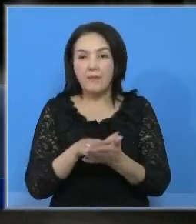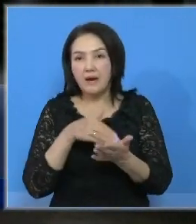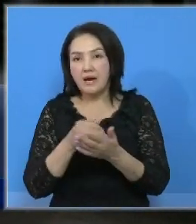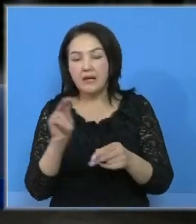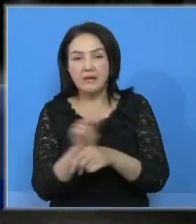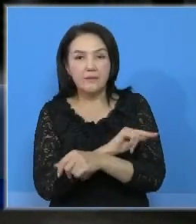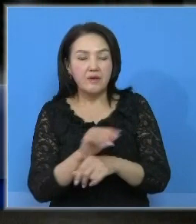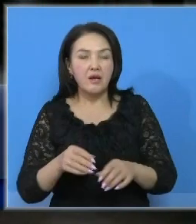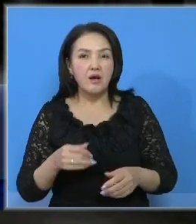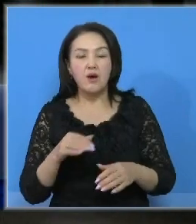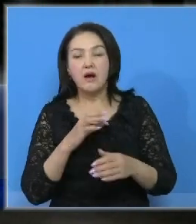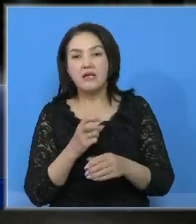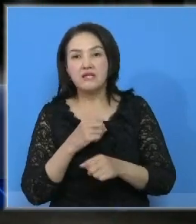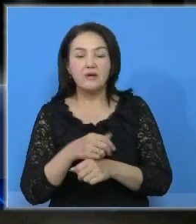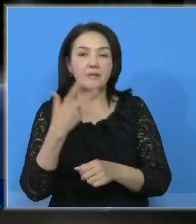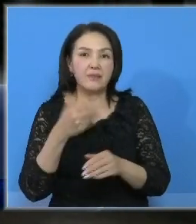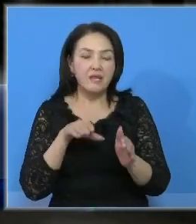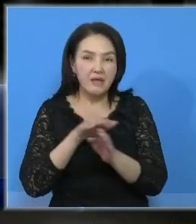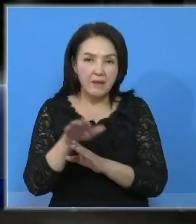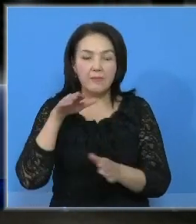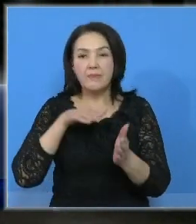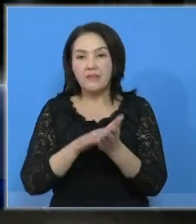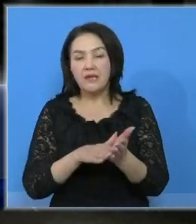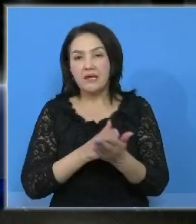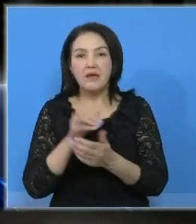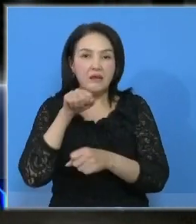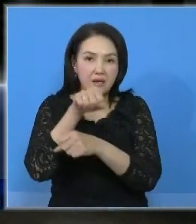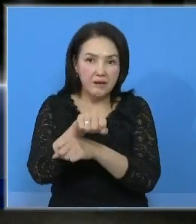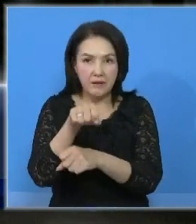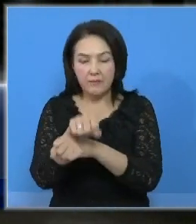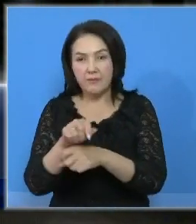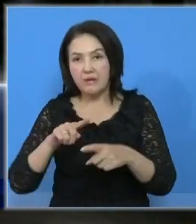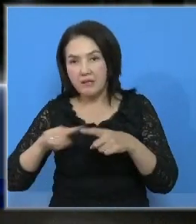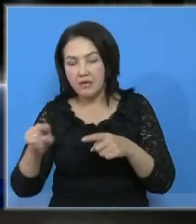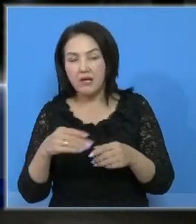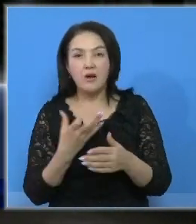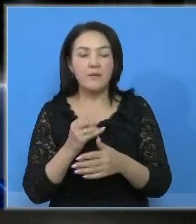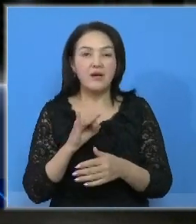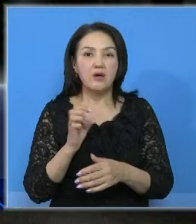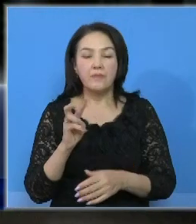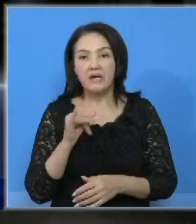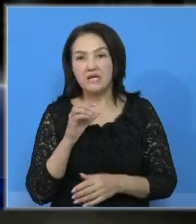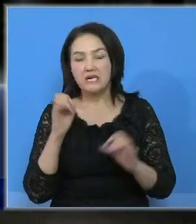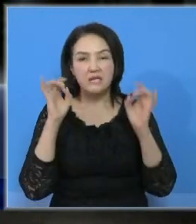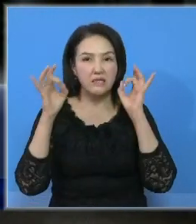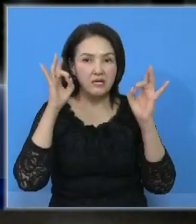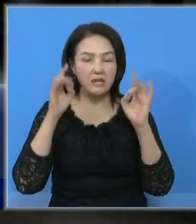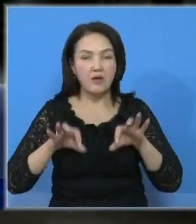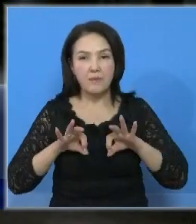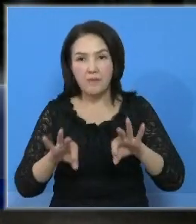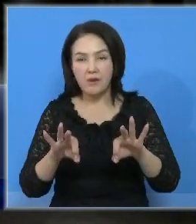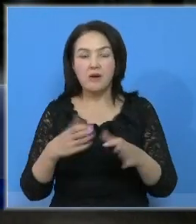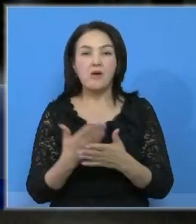ходовую часть. ТО-3 включает в себя обслуживание и испытание тормозного оборудования, скоростимеров, автоматической локомотивной сигнализации, колесных